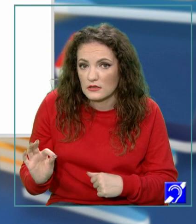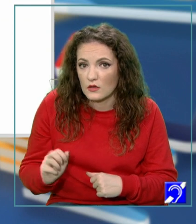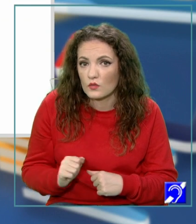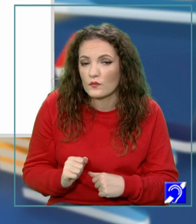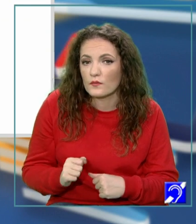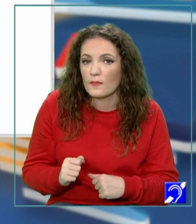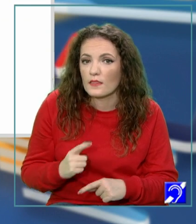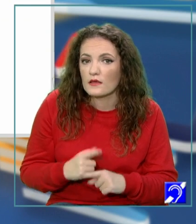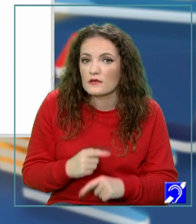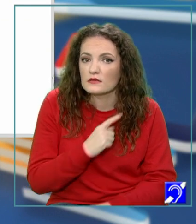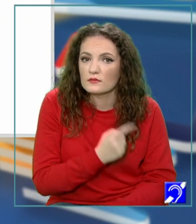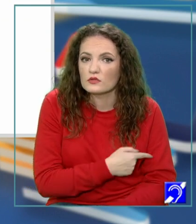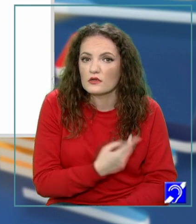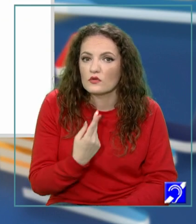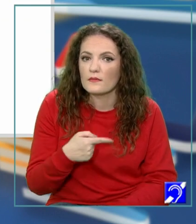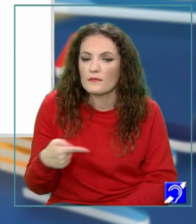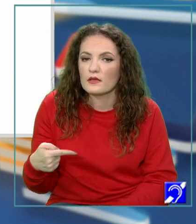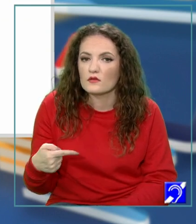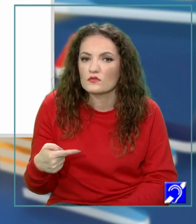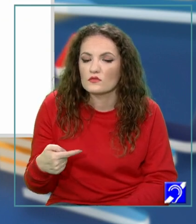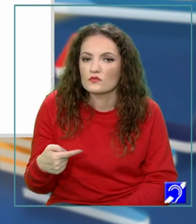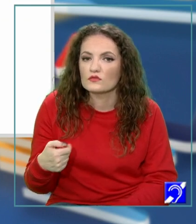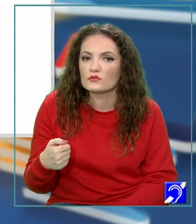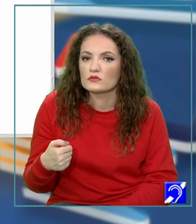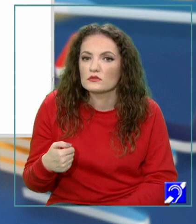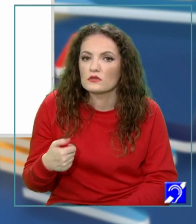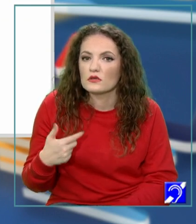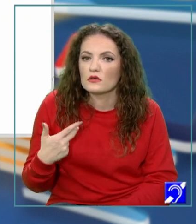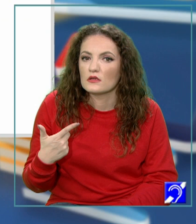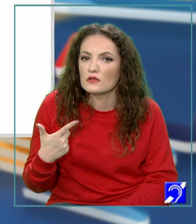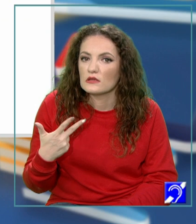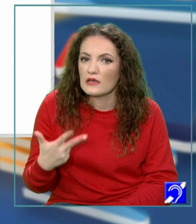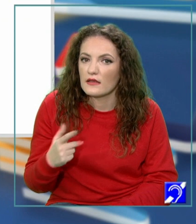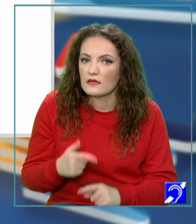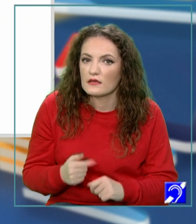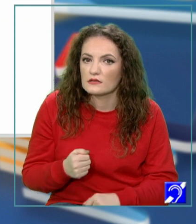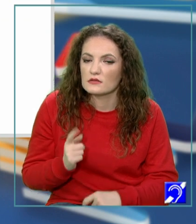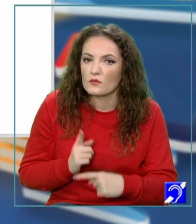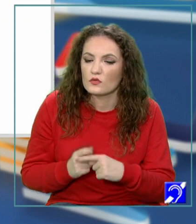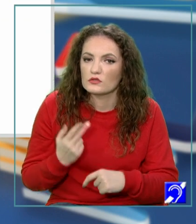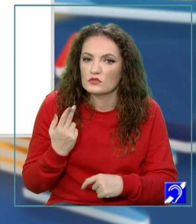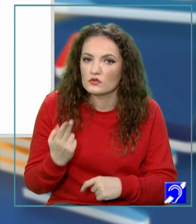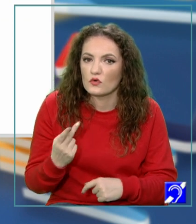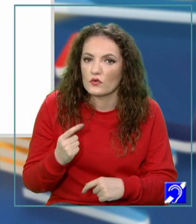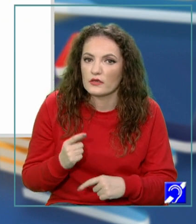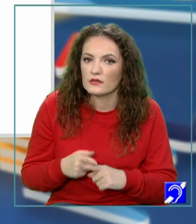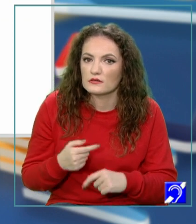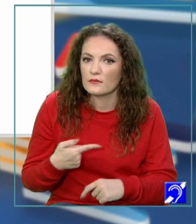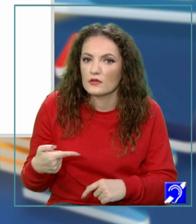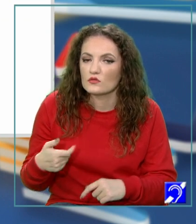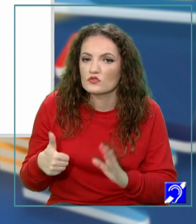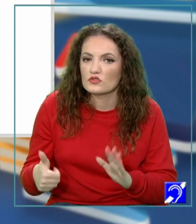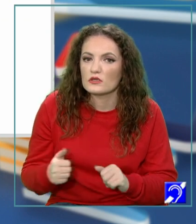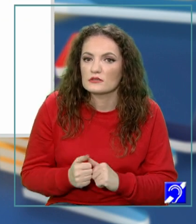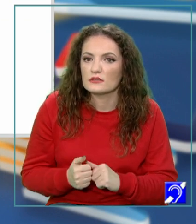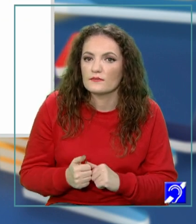pătrat minus x minus 6, se poate scrie ca x pătrat minus 3x plus 2x minus 6, între primii doi factori comuni este x pe lângă x